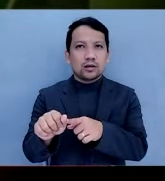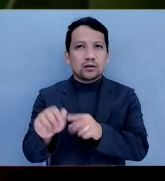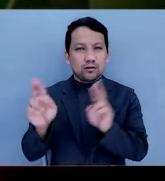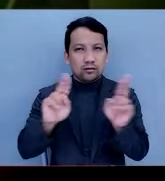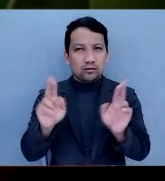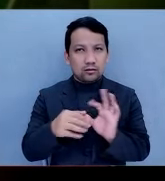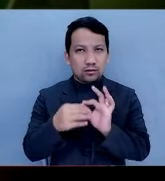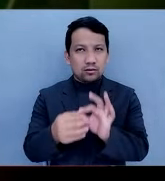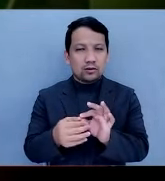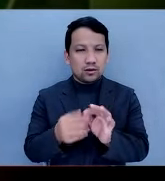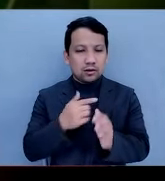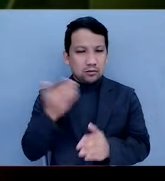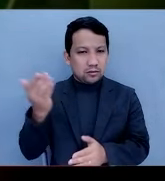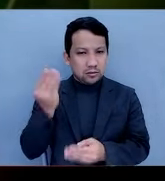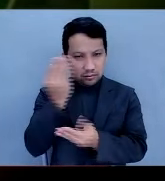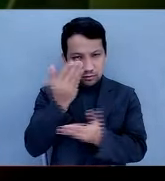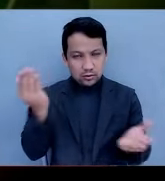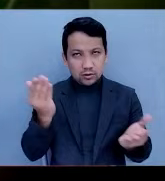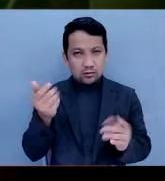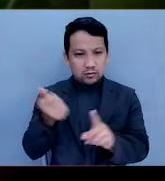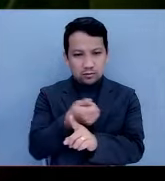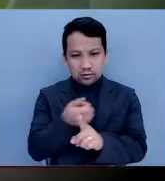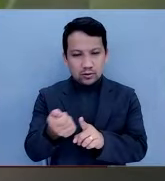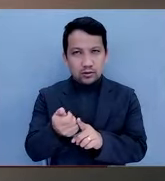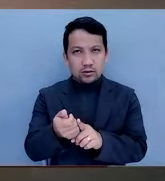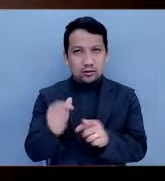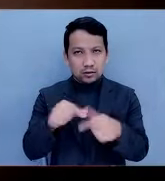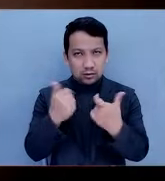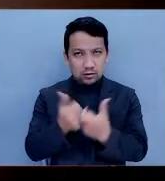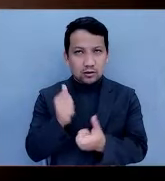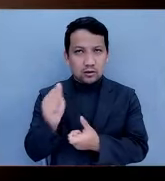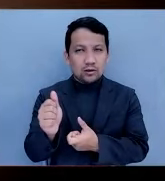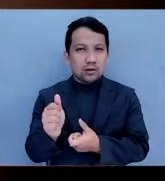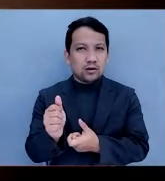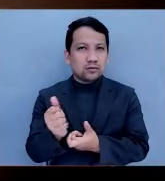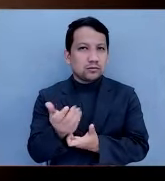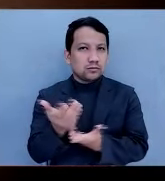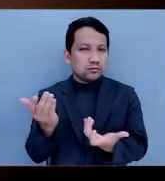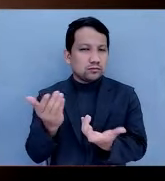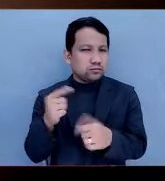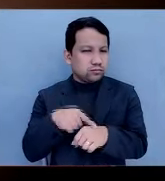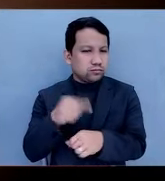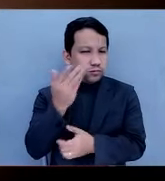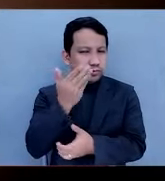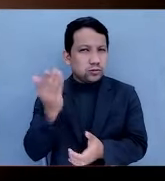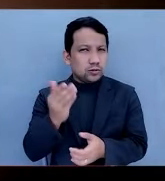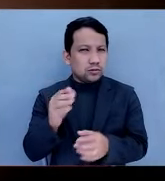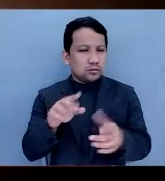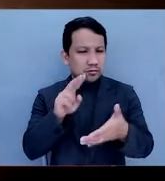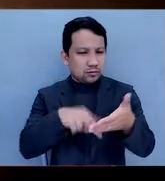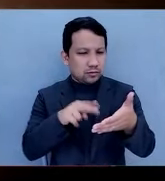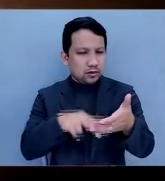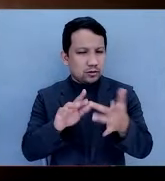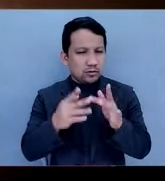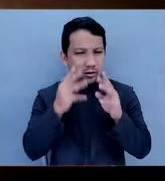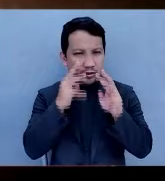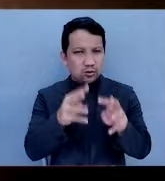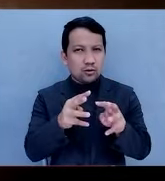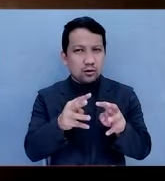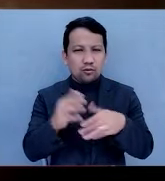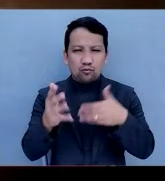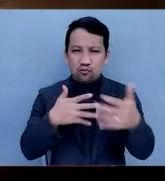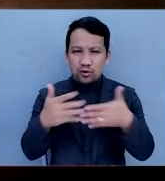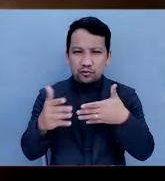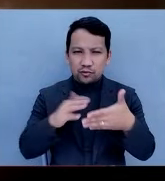umano siyang magsalita laban sa mga pang-aabuso ng rebelding grupo. Sa panahon ngayon na marami tayong nababasa o napapanood na kung